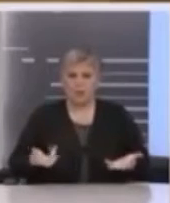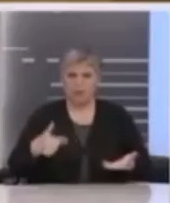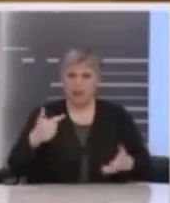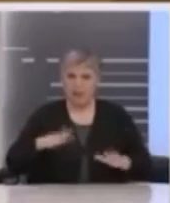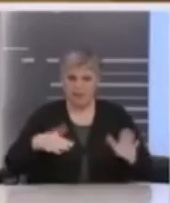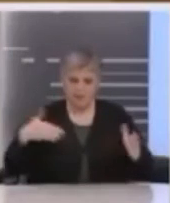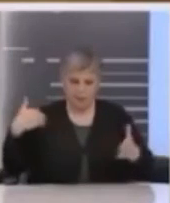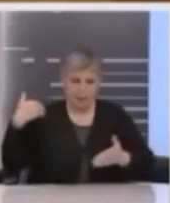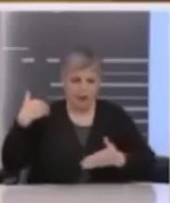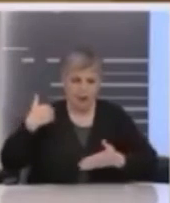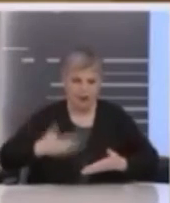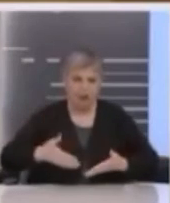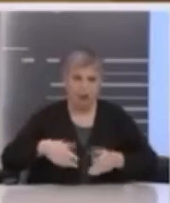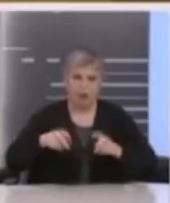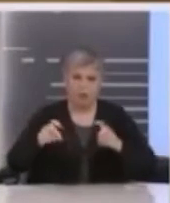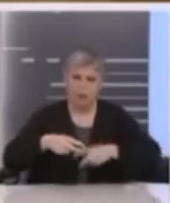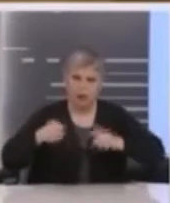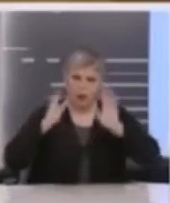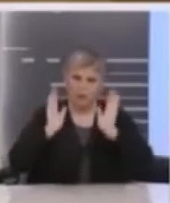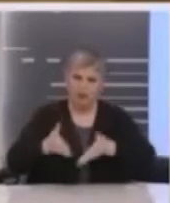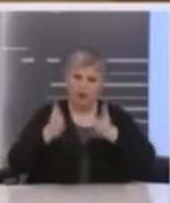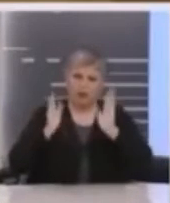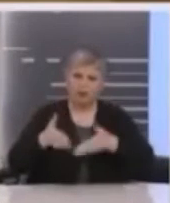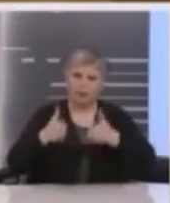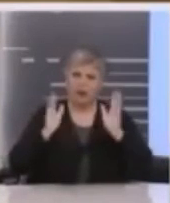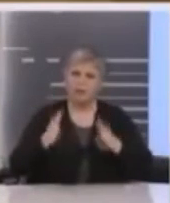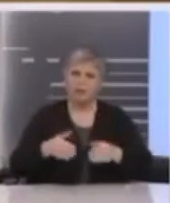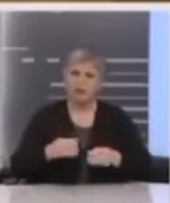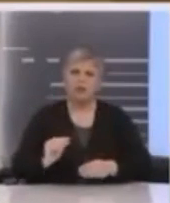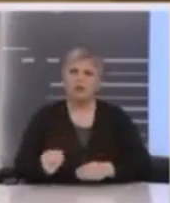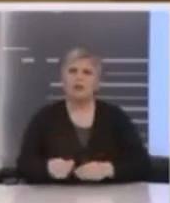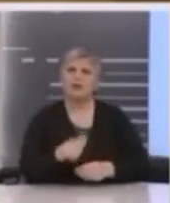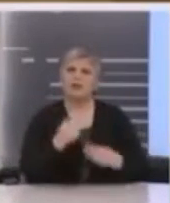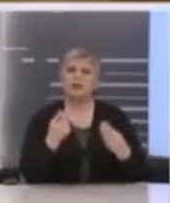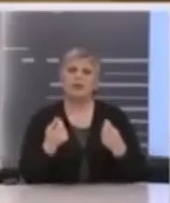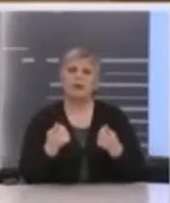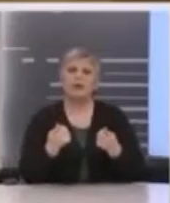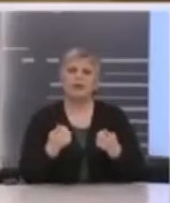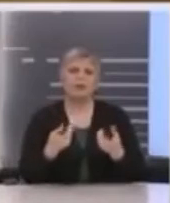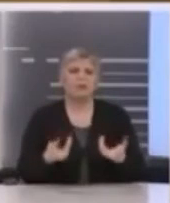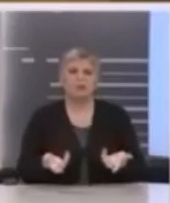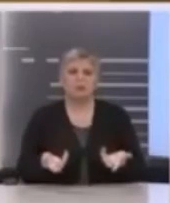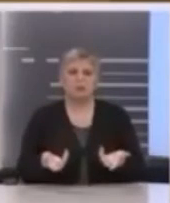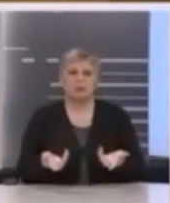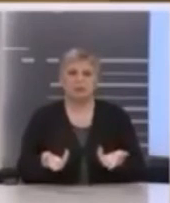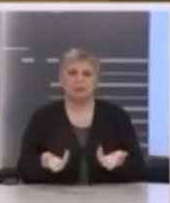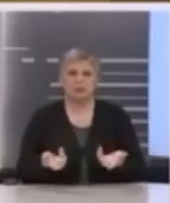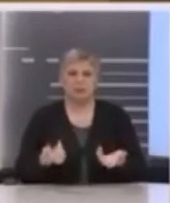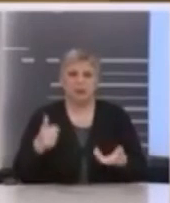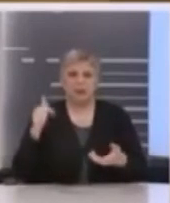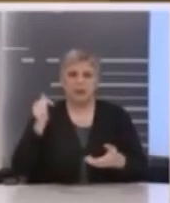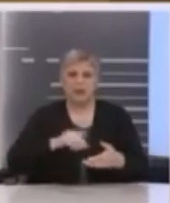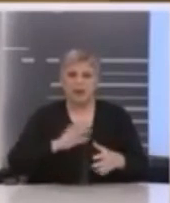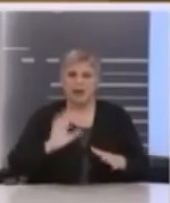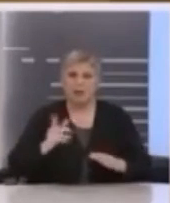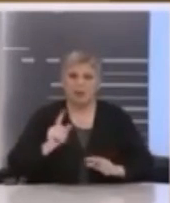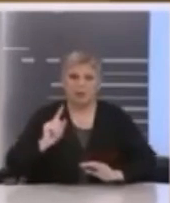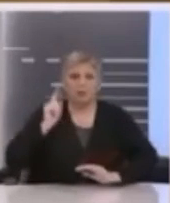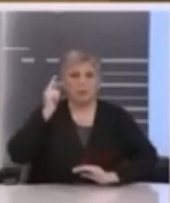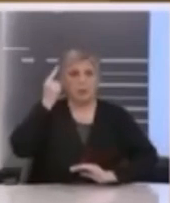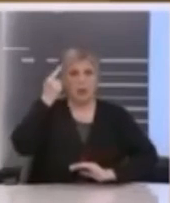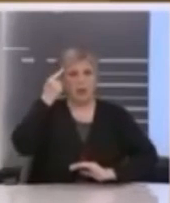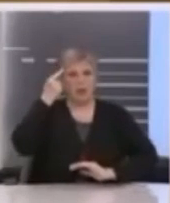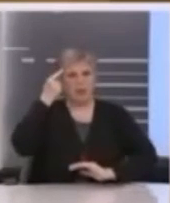την πραγματική οικονομία. Αυτή η σύλληψη, αυτή η προκυκλική ηφαισιακή